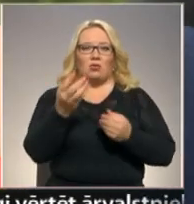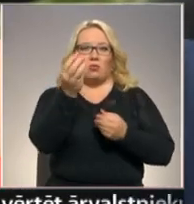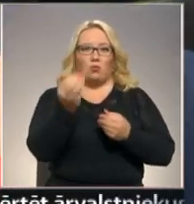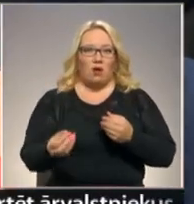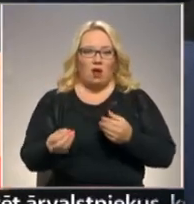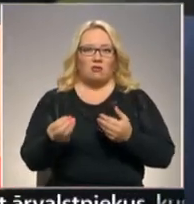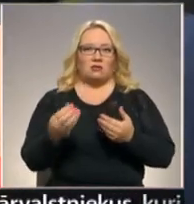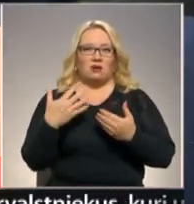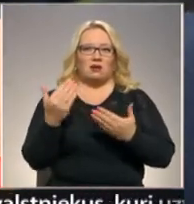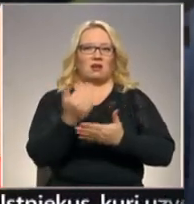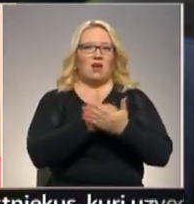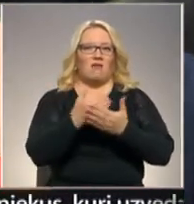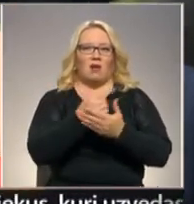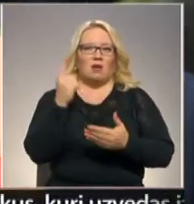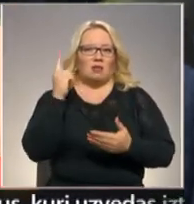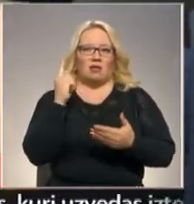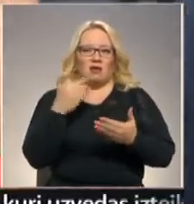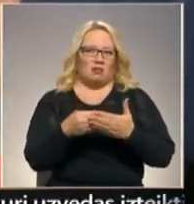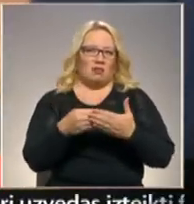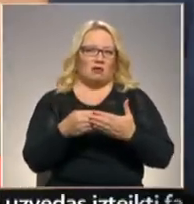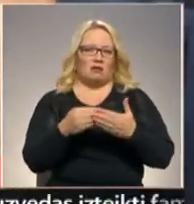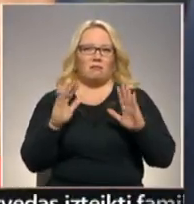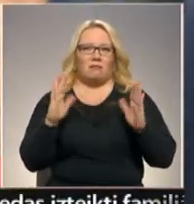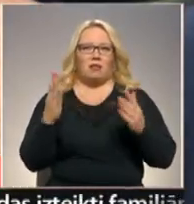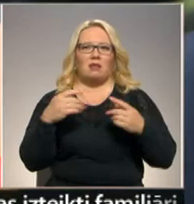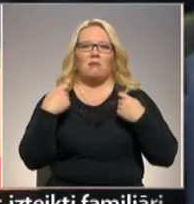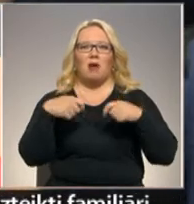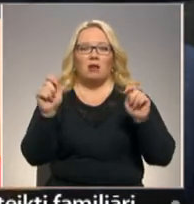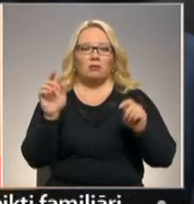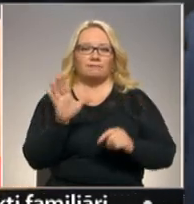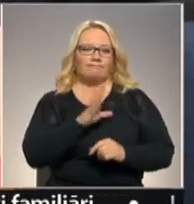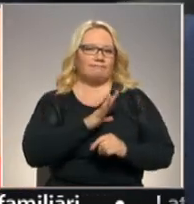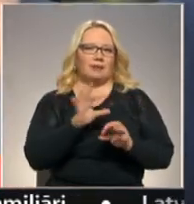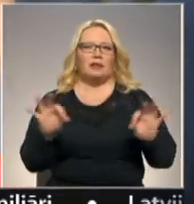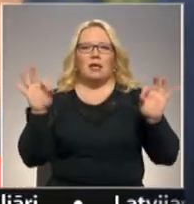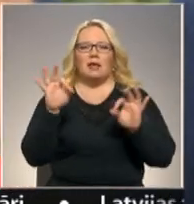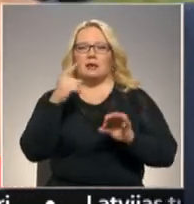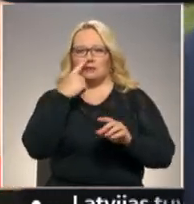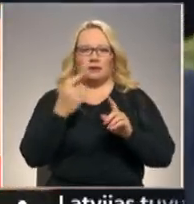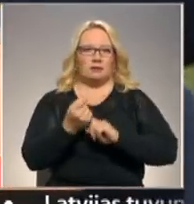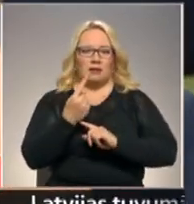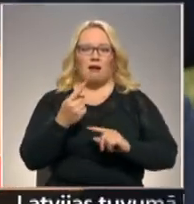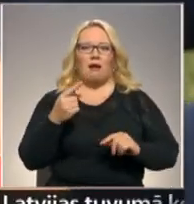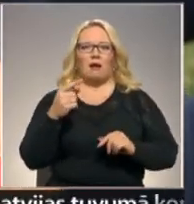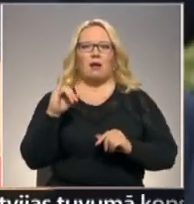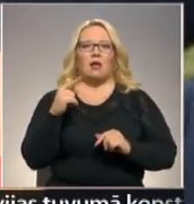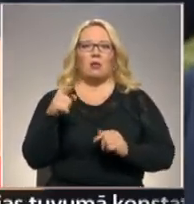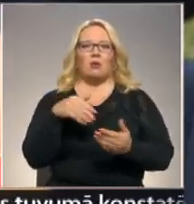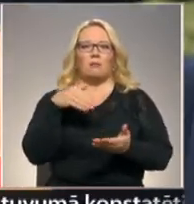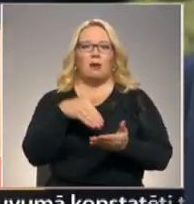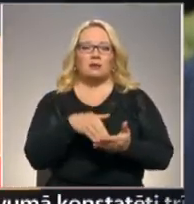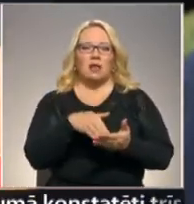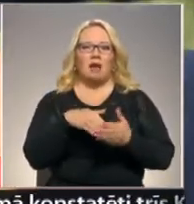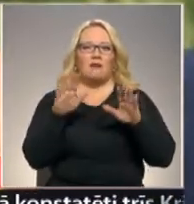viņi ievārījumā tikai aiziet. Bet nu, pārdošanai nu, nekas tur nav. Un ja tu pastāvēsi